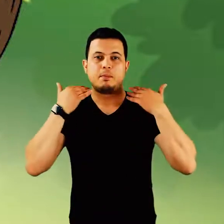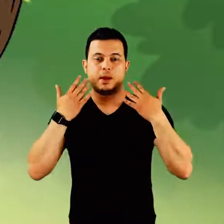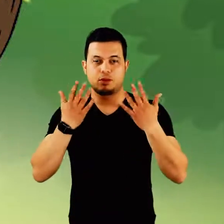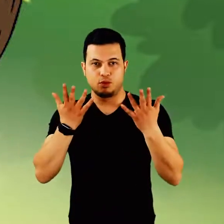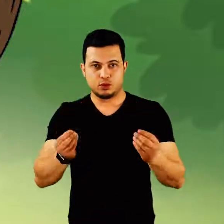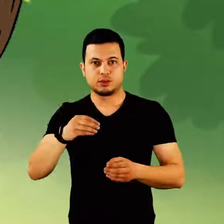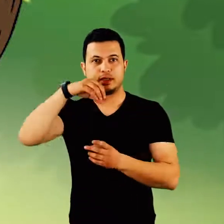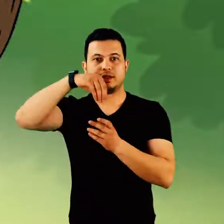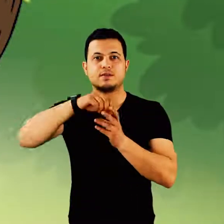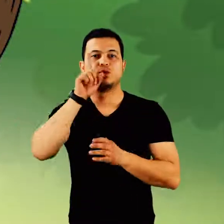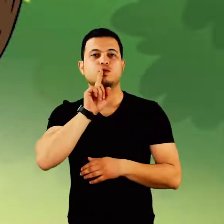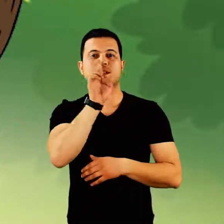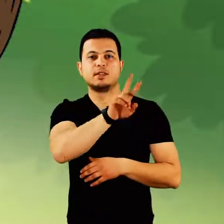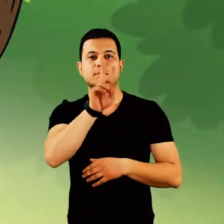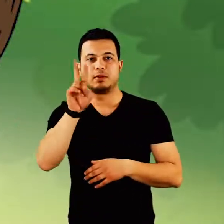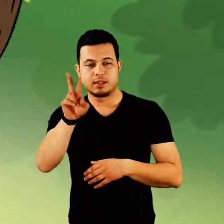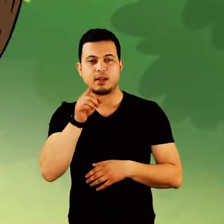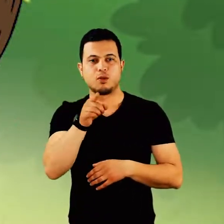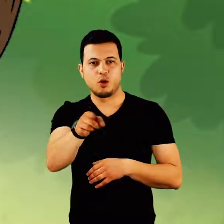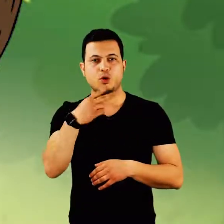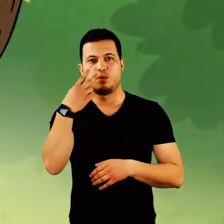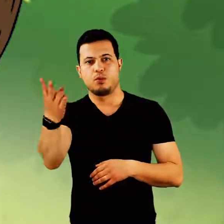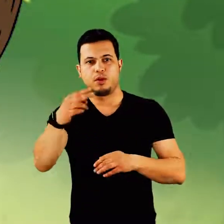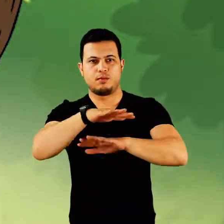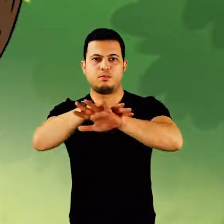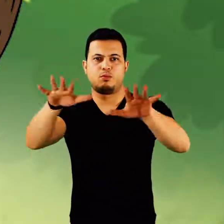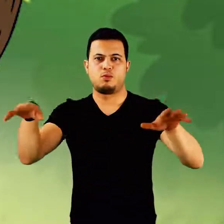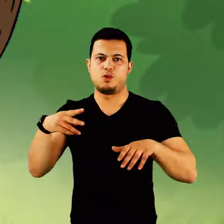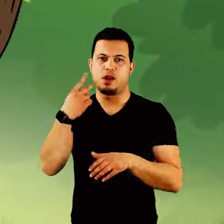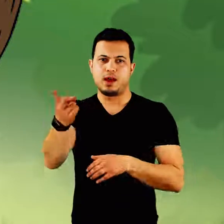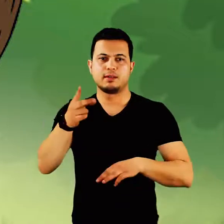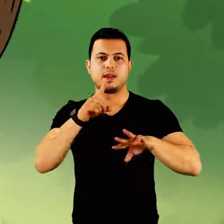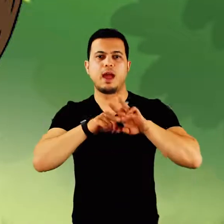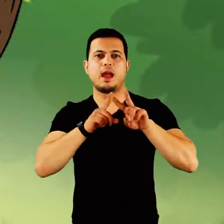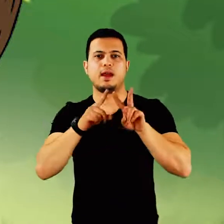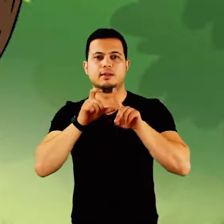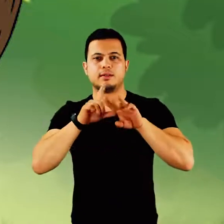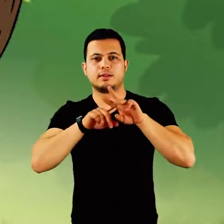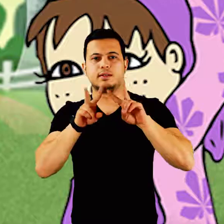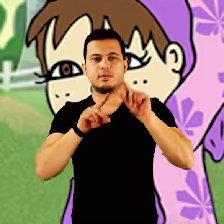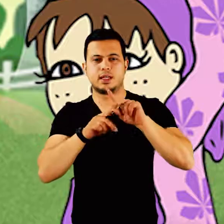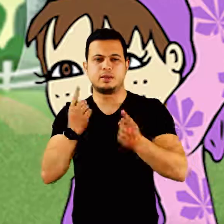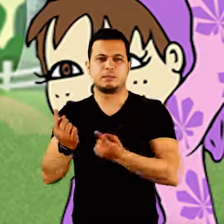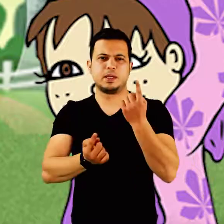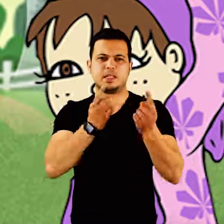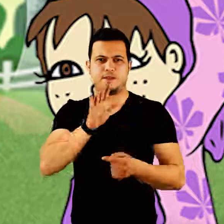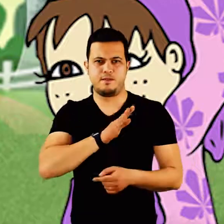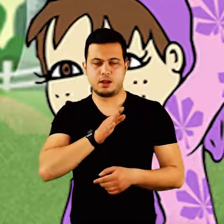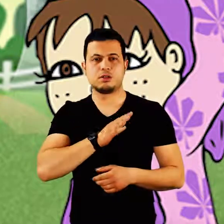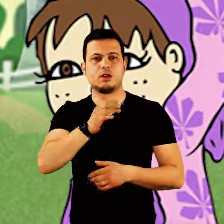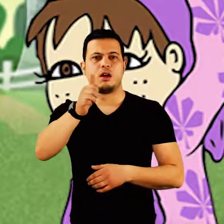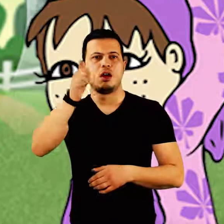içerisinde 122 tane sadece o yörede bulunan yani endemik bitki vardır. Aferin